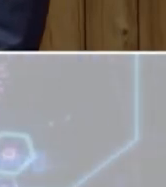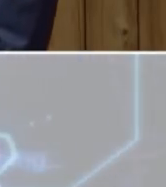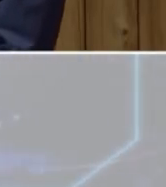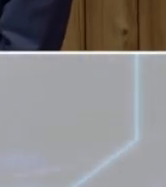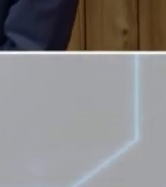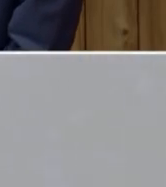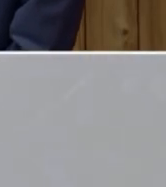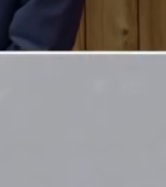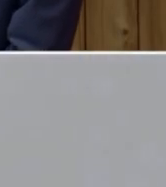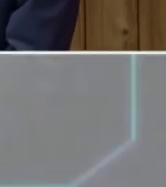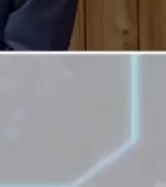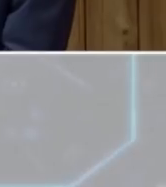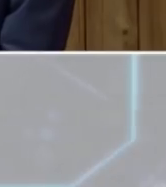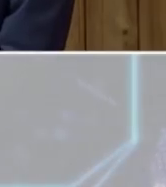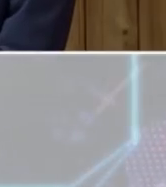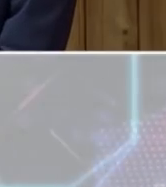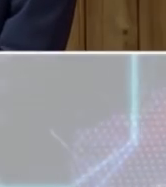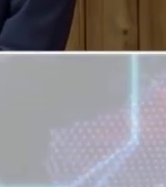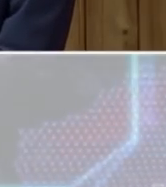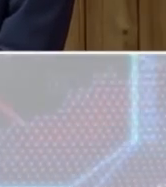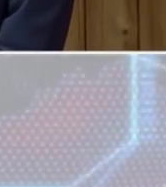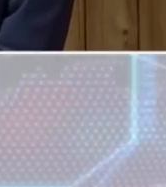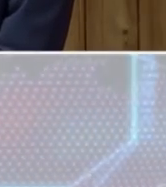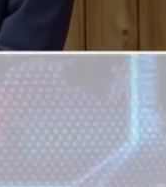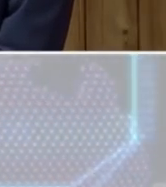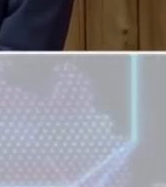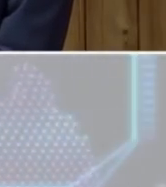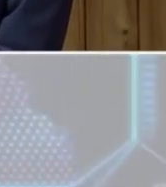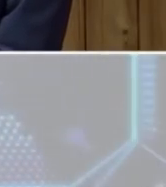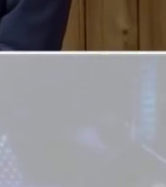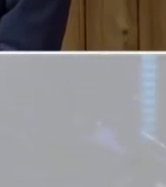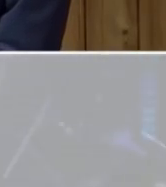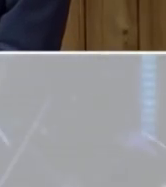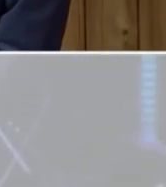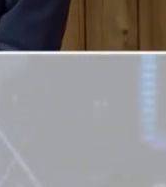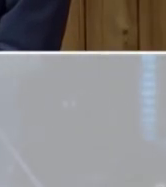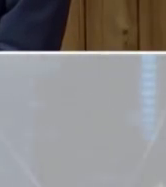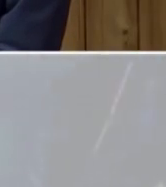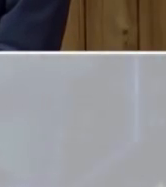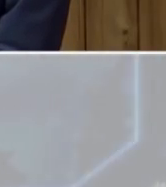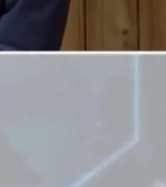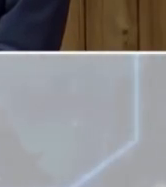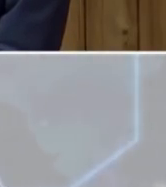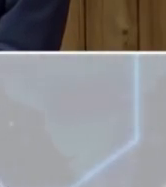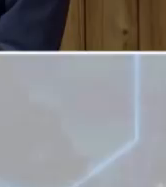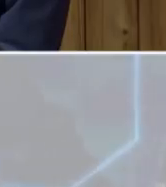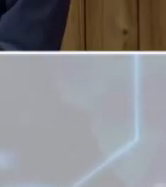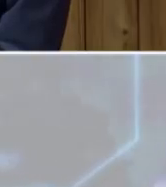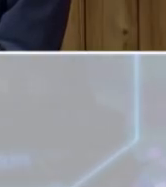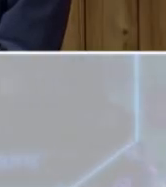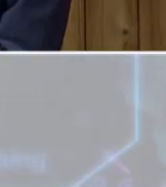และท่านอาจจะพูดเหมือนกับสร้างภาพเช่นบอกว่า EEC จะดีอย่างง้นอย่างนี้ถ้าดีอย่างนี้ประชาชนไม่จนกันทั้งประเทศขนาดนี้หร